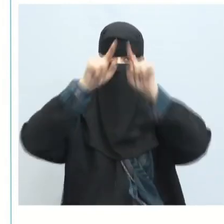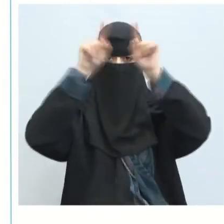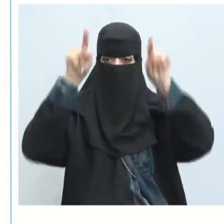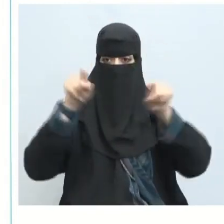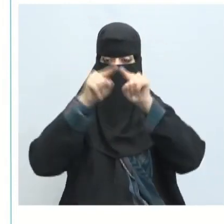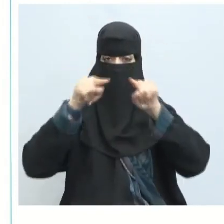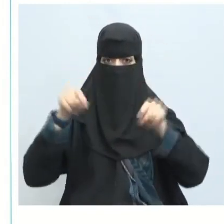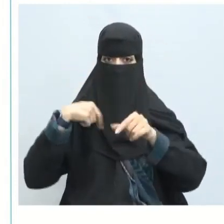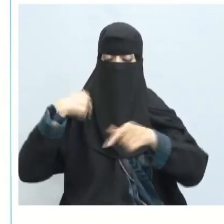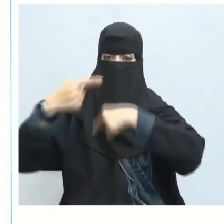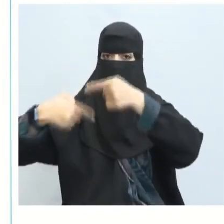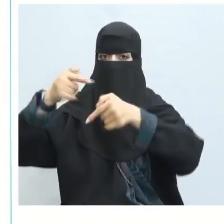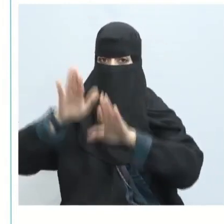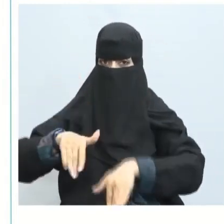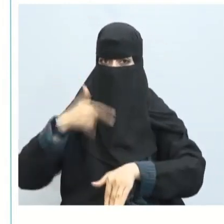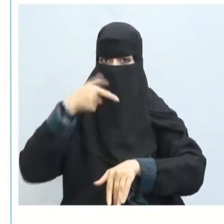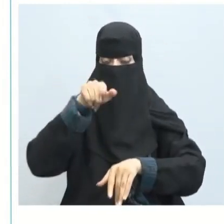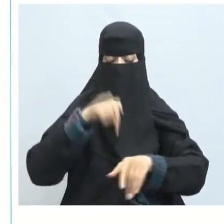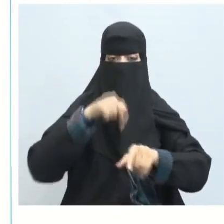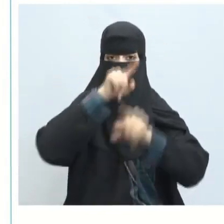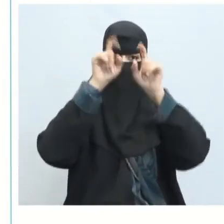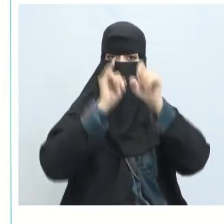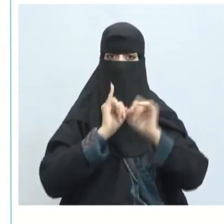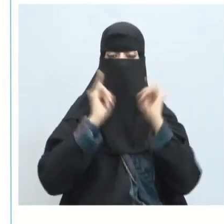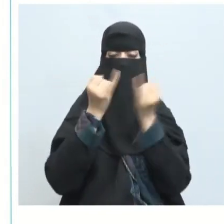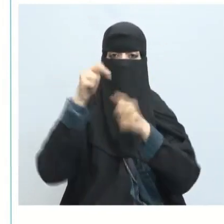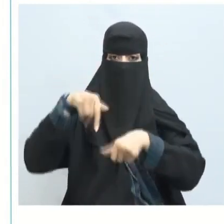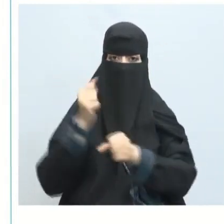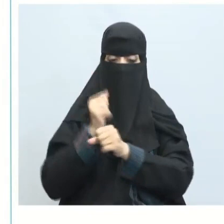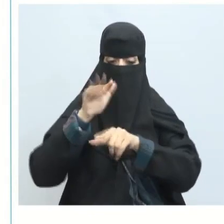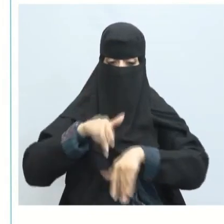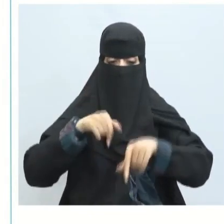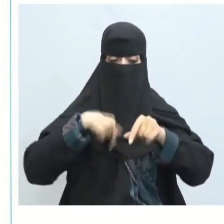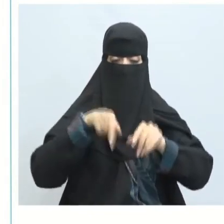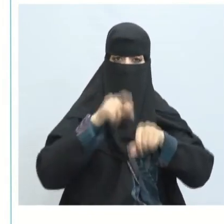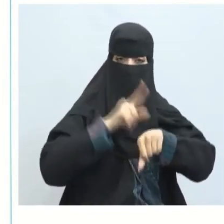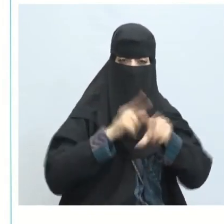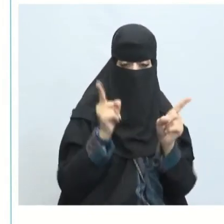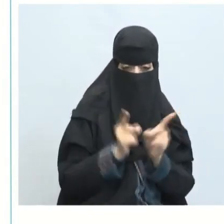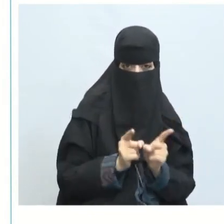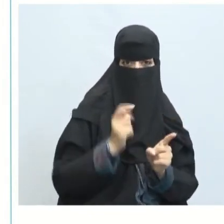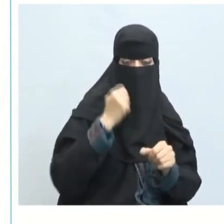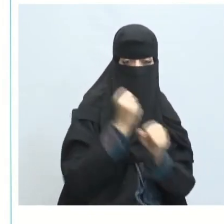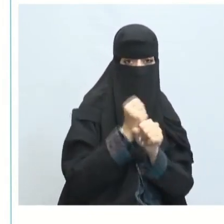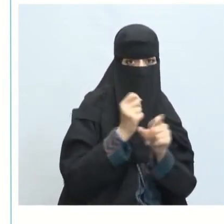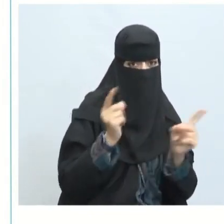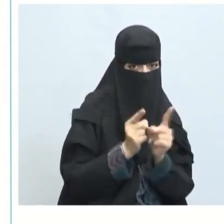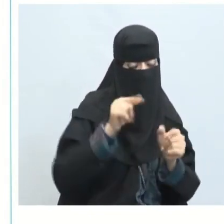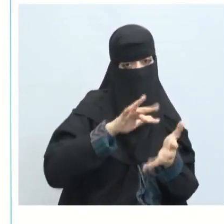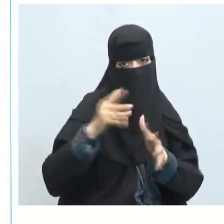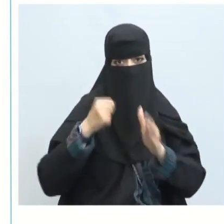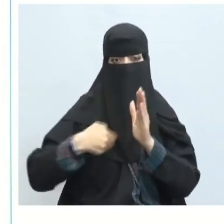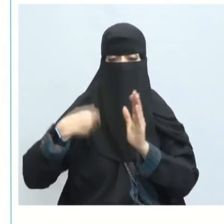التنظيمي المنظمه دائمه بوجود هذه المنظمه وهذه الوظيفه وهنالك سكرتاريه مؤقته يتم مثلا مثلا لدينا